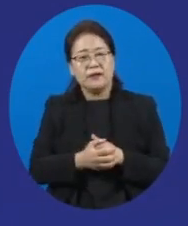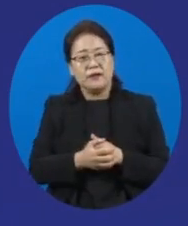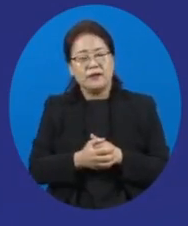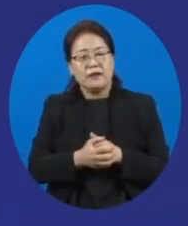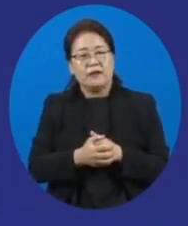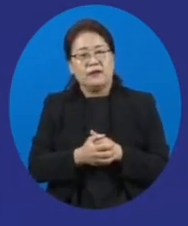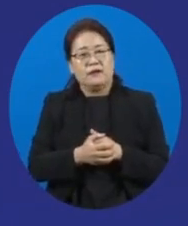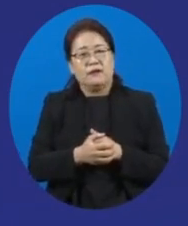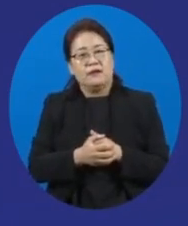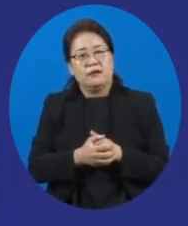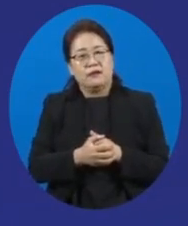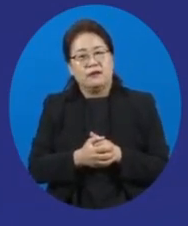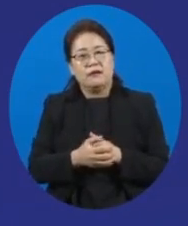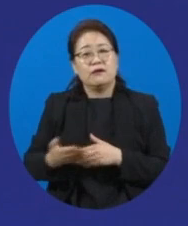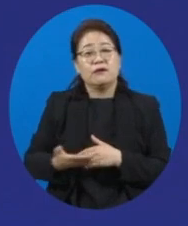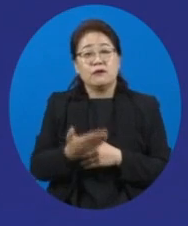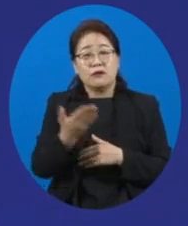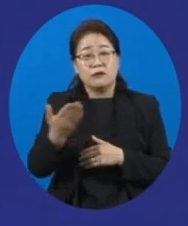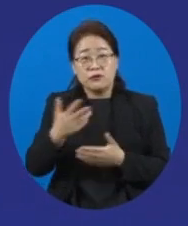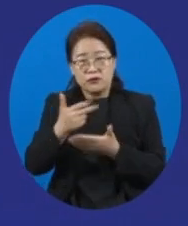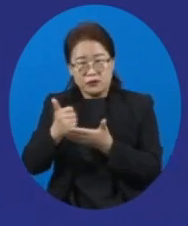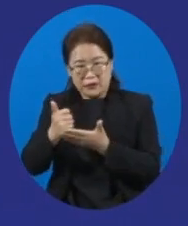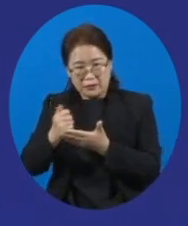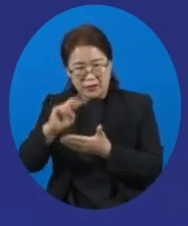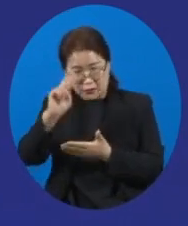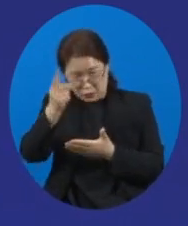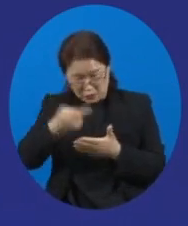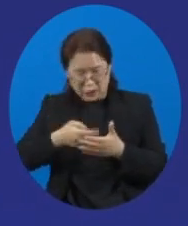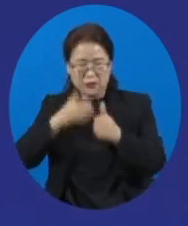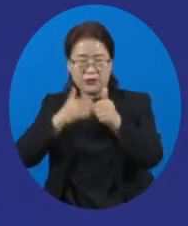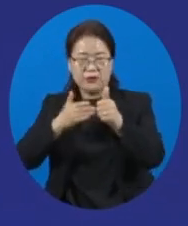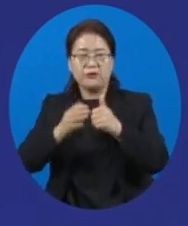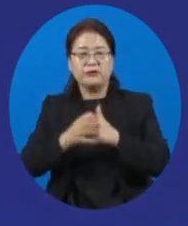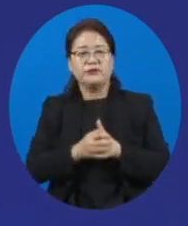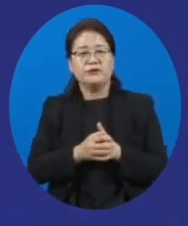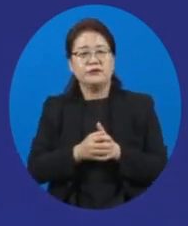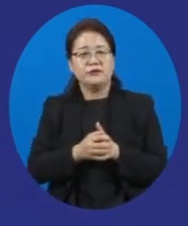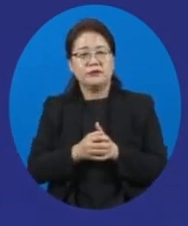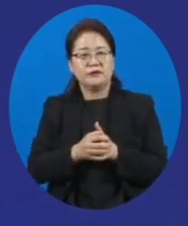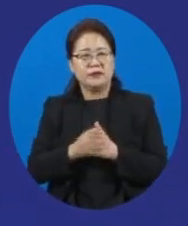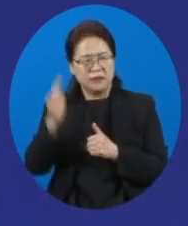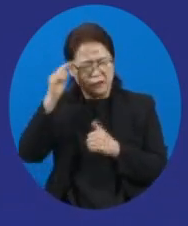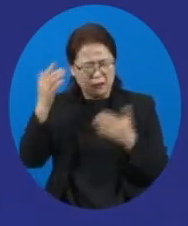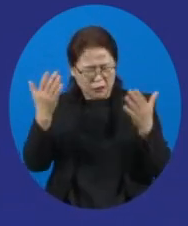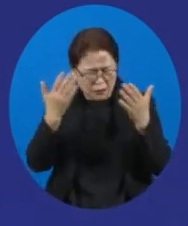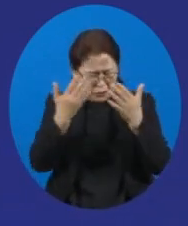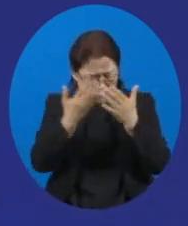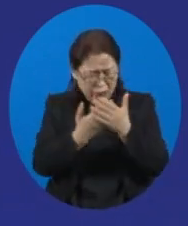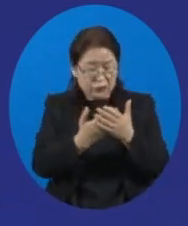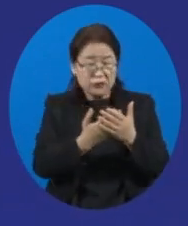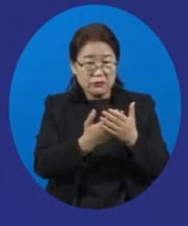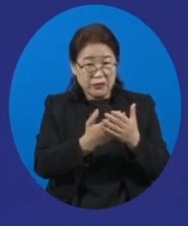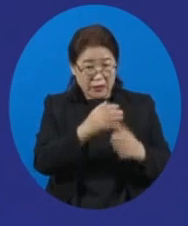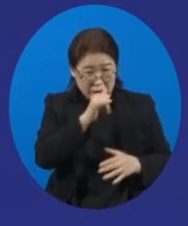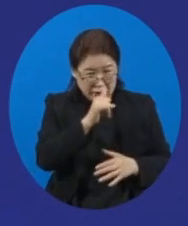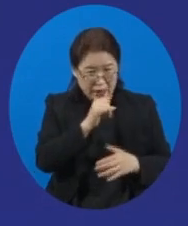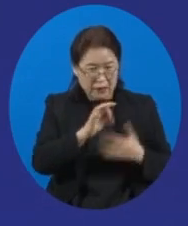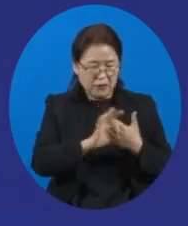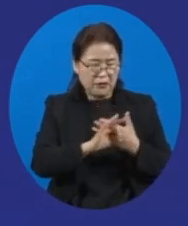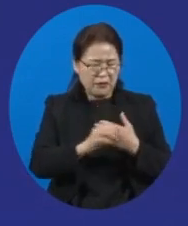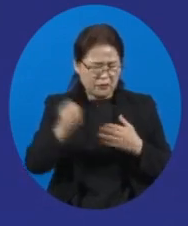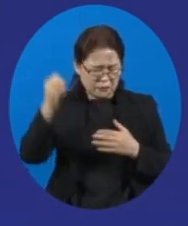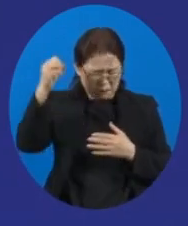그렇다면 이제 주님께로 나오십시오. 어둠의 자리에 있다면 빛의 자리로